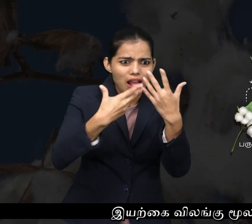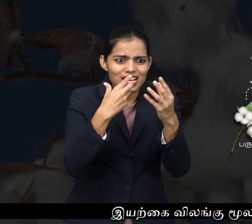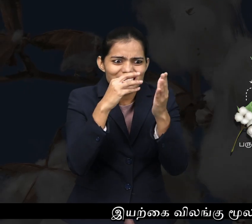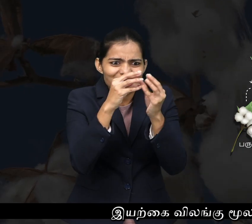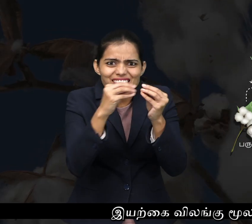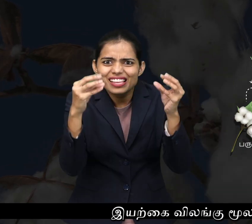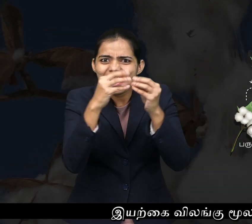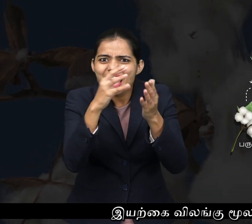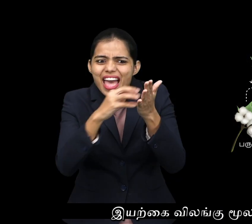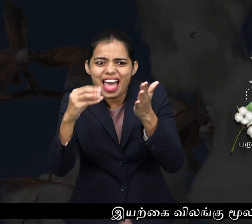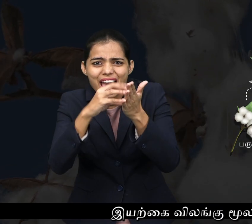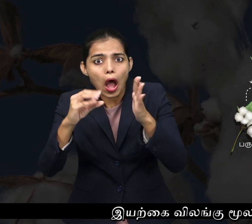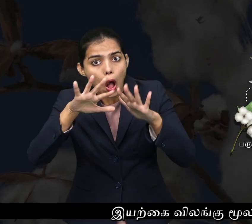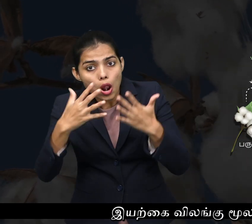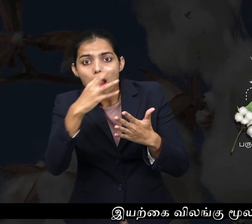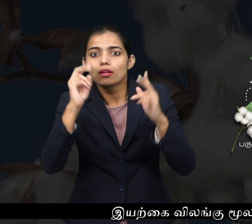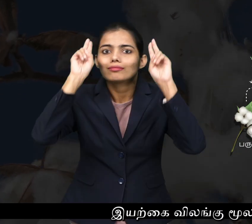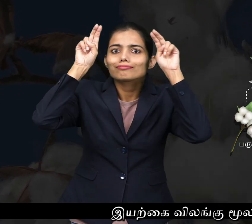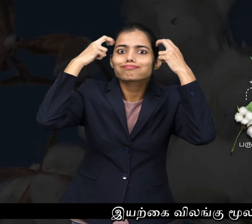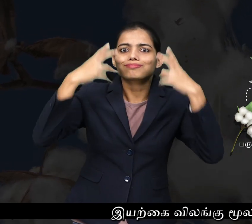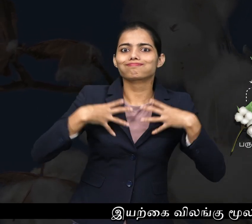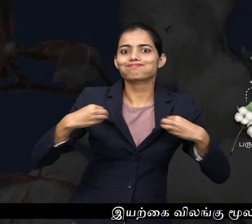மூலங்களிலிருந்து பெறப்படுகின்றன.